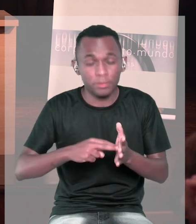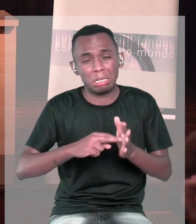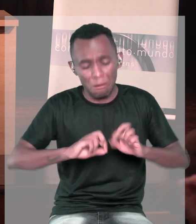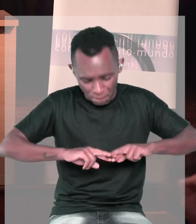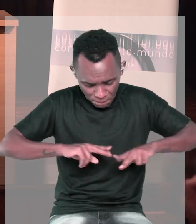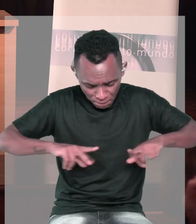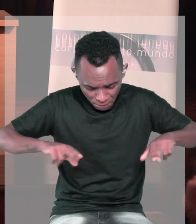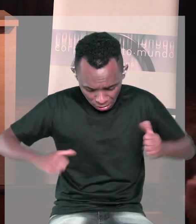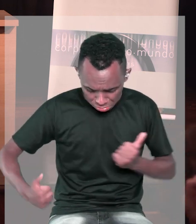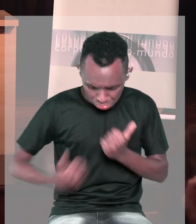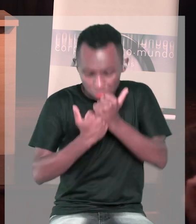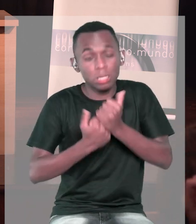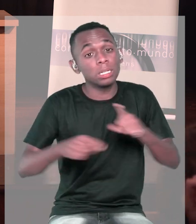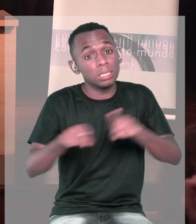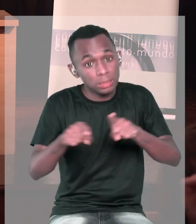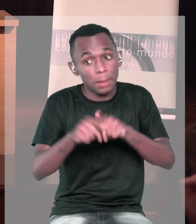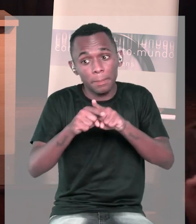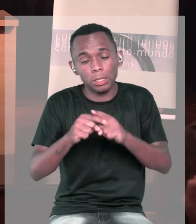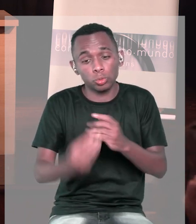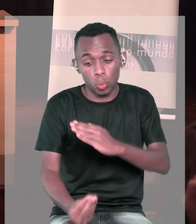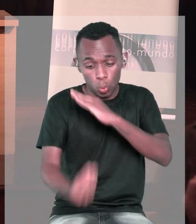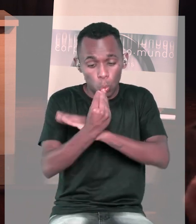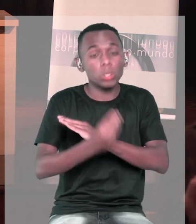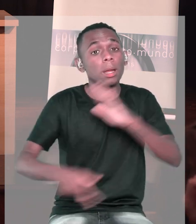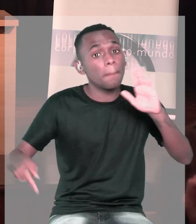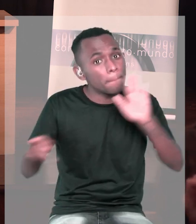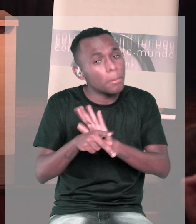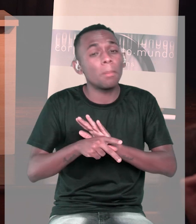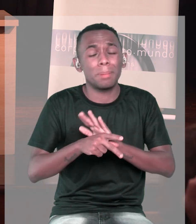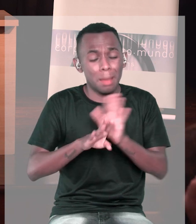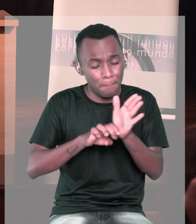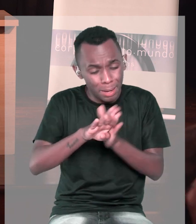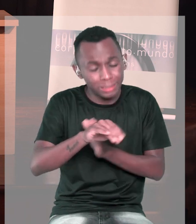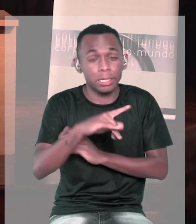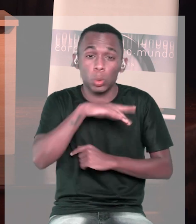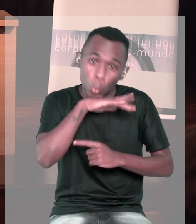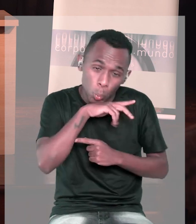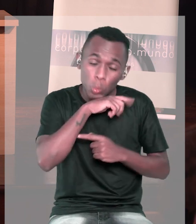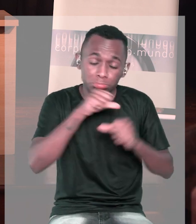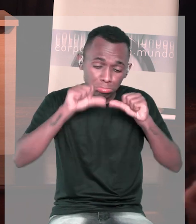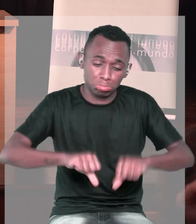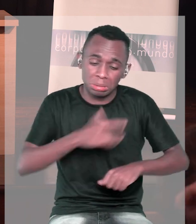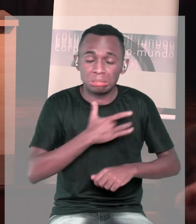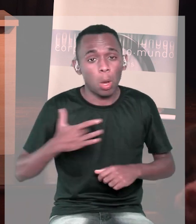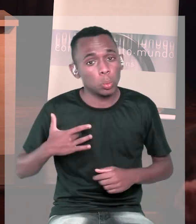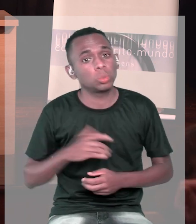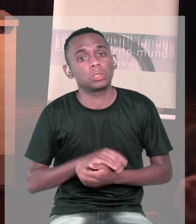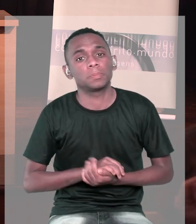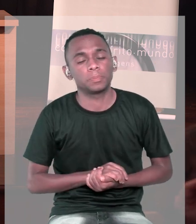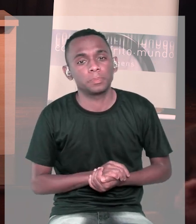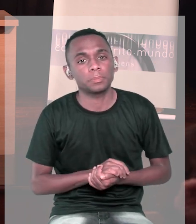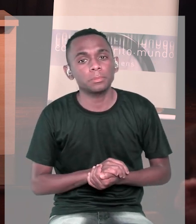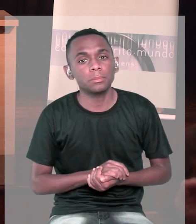várias coisas e ainda nos protege de bactérias que poderiam ser danosas a nós mesmos. Mais ça veut dire quoi? Ça veut dire que